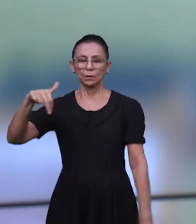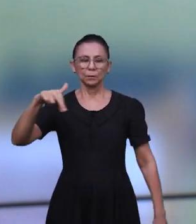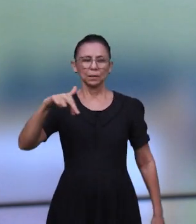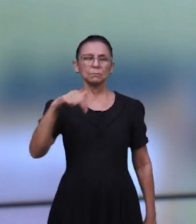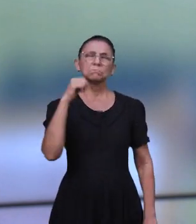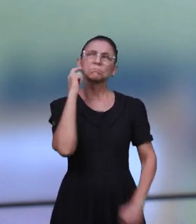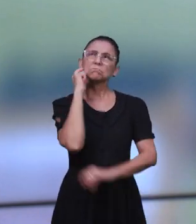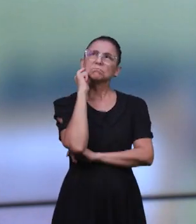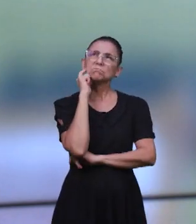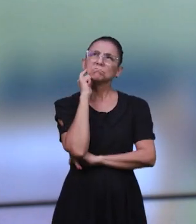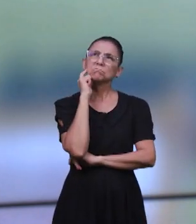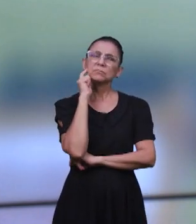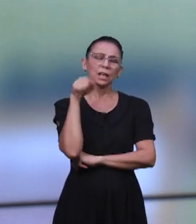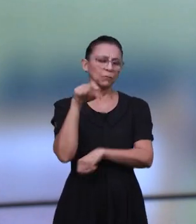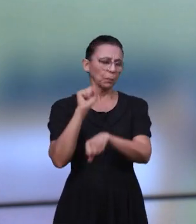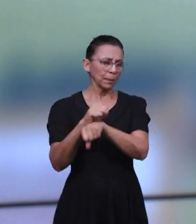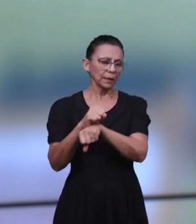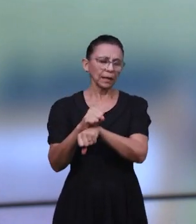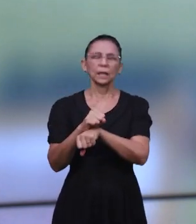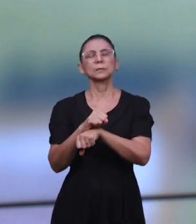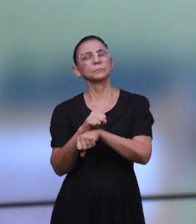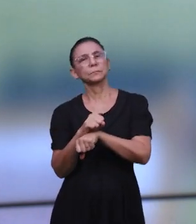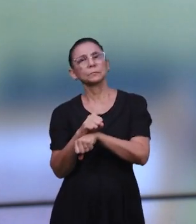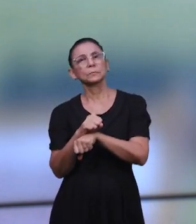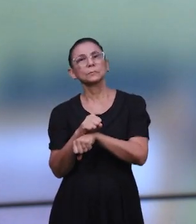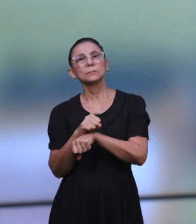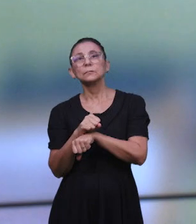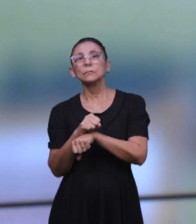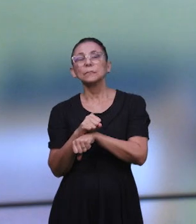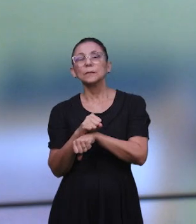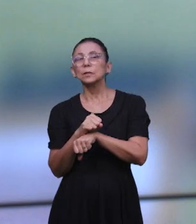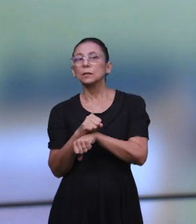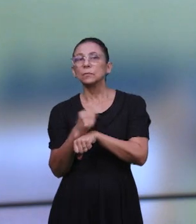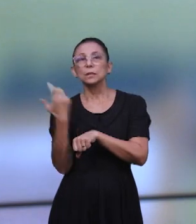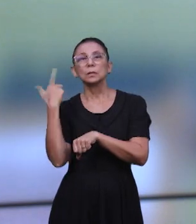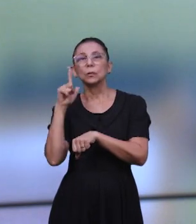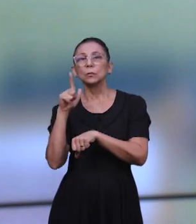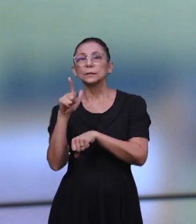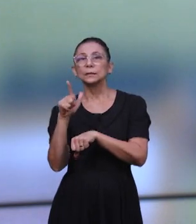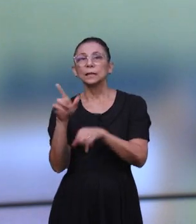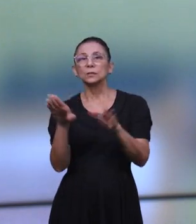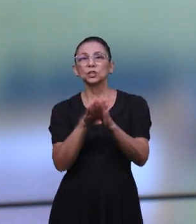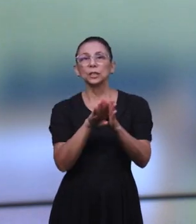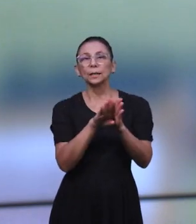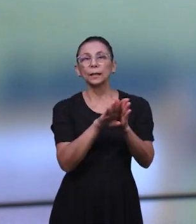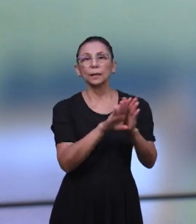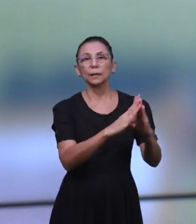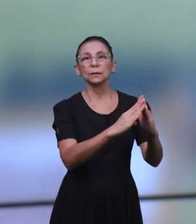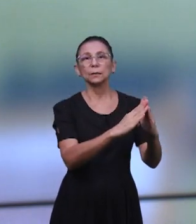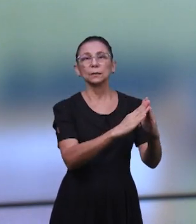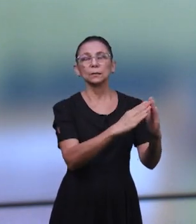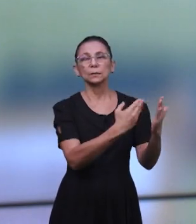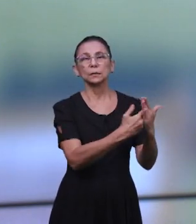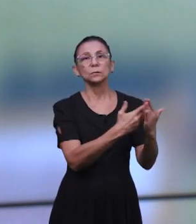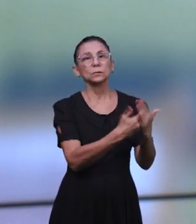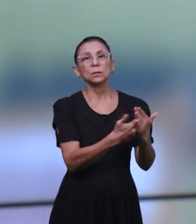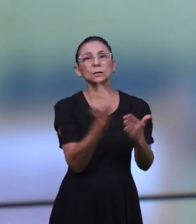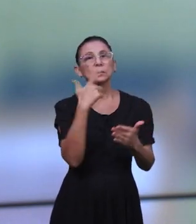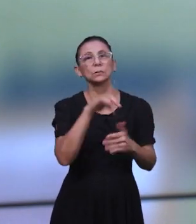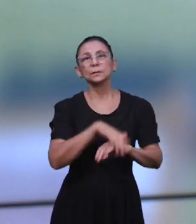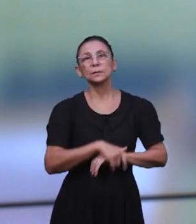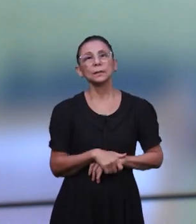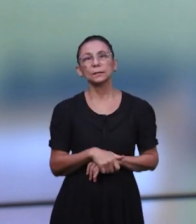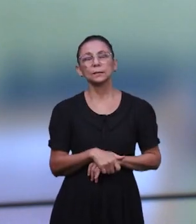la rue, n'est-ce pas, pour aller... si vous vous arrêtez dans le chemin, vous n'allez pas arriver à l'école. Vous n'allez